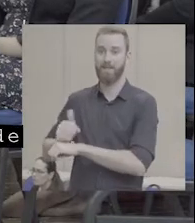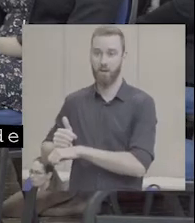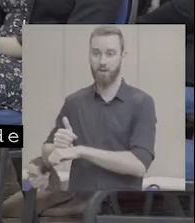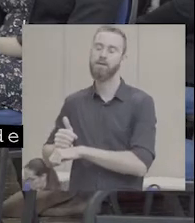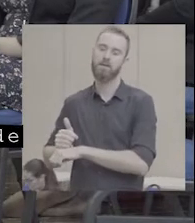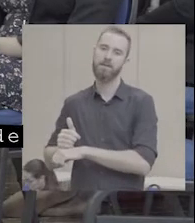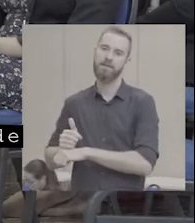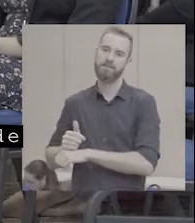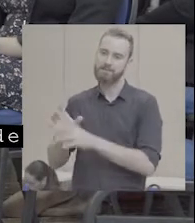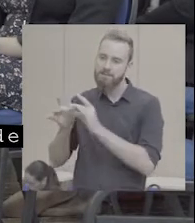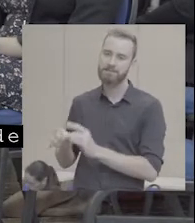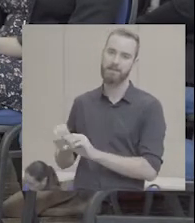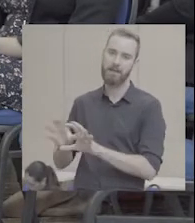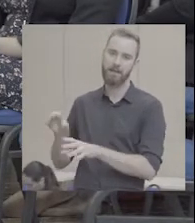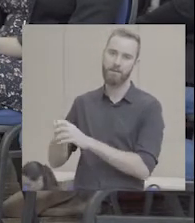choses-là,